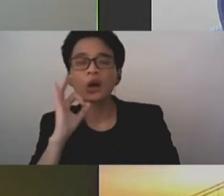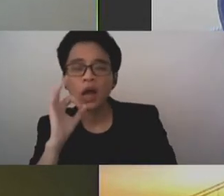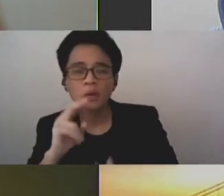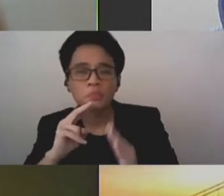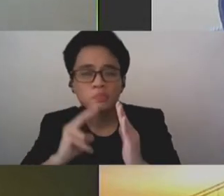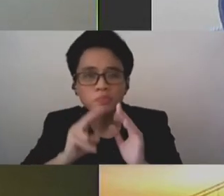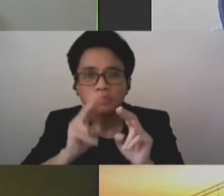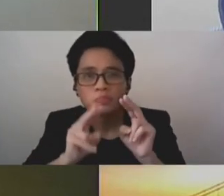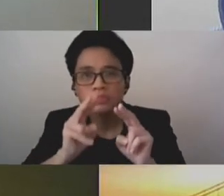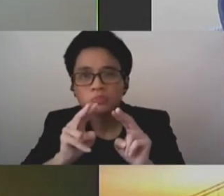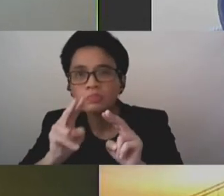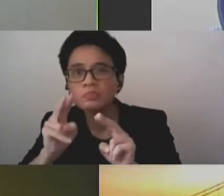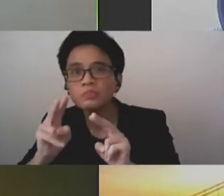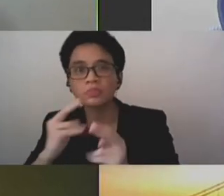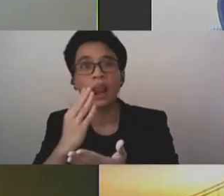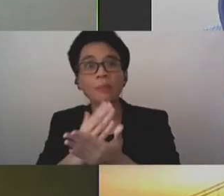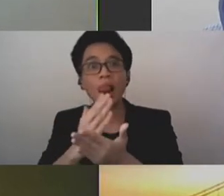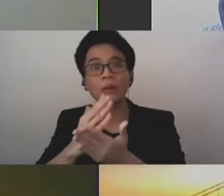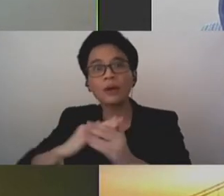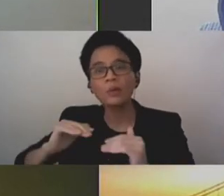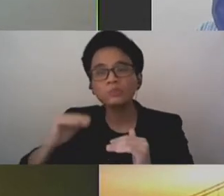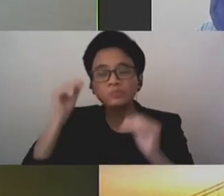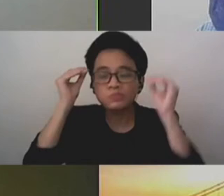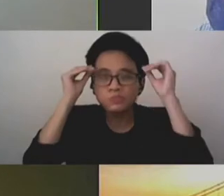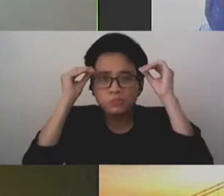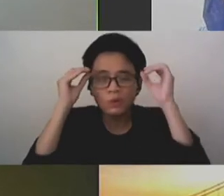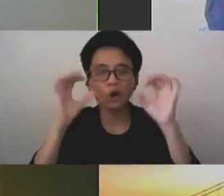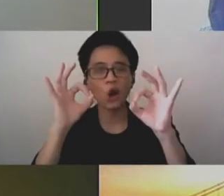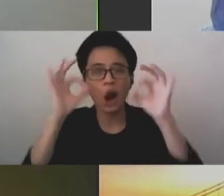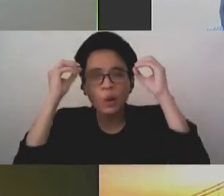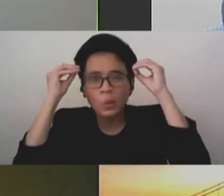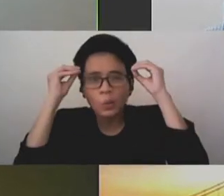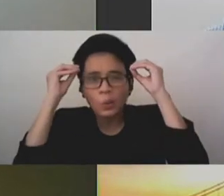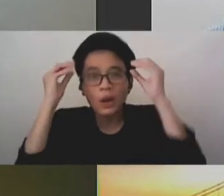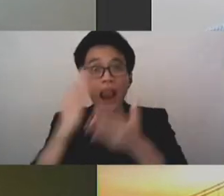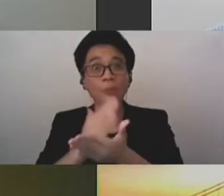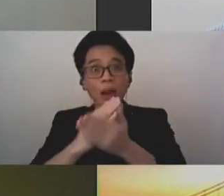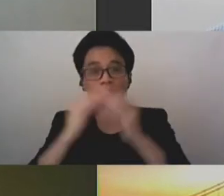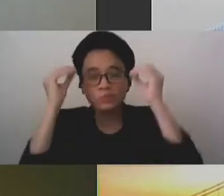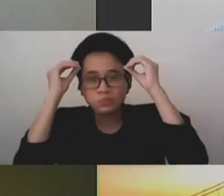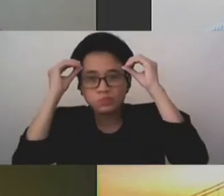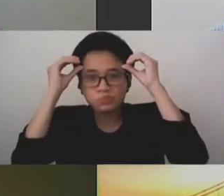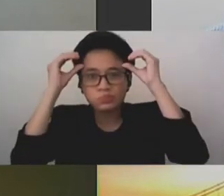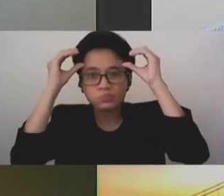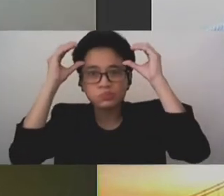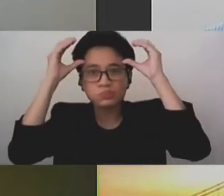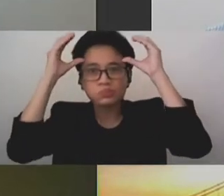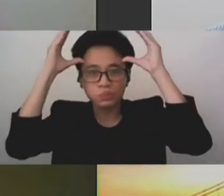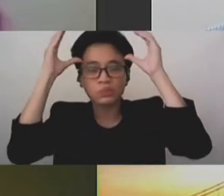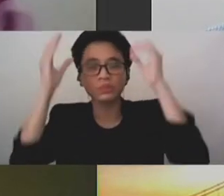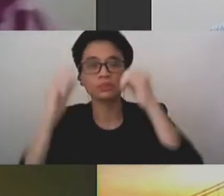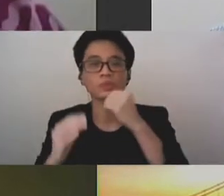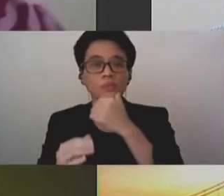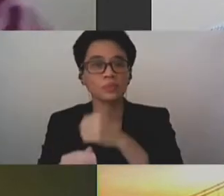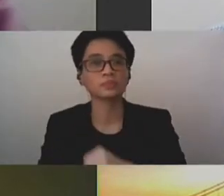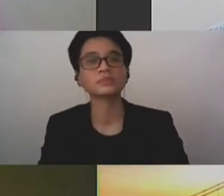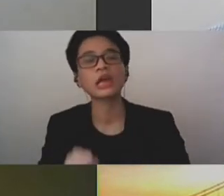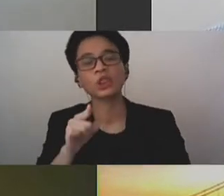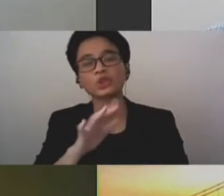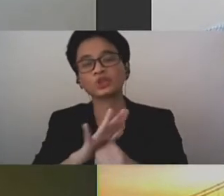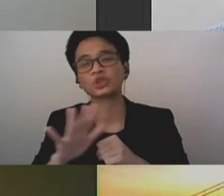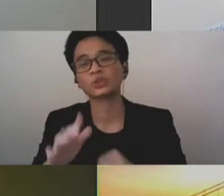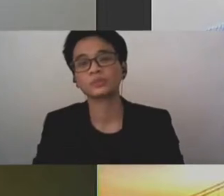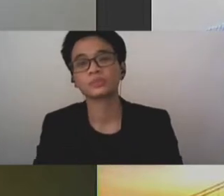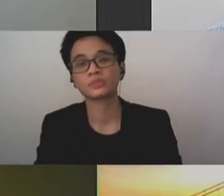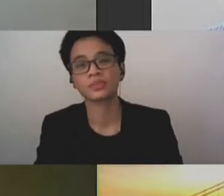suatu saat akan menjadi besar belajarnya. Itu saja sih kalau saya. Siap, terima kasih banyak Ibu-ibu. Saya